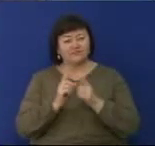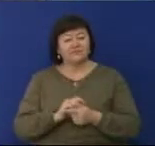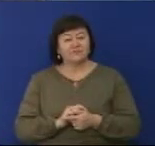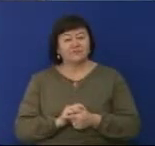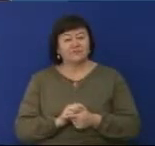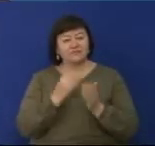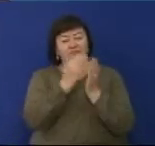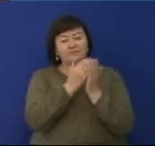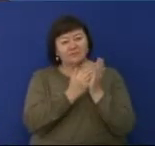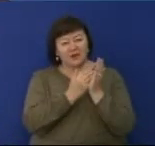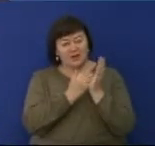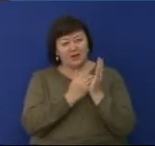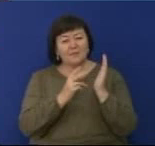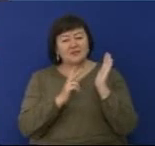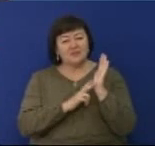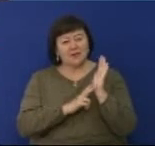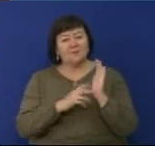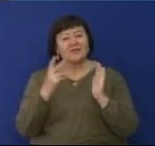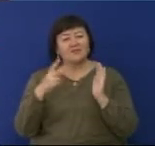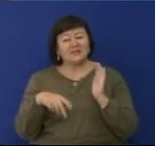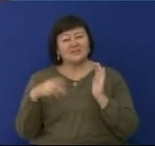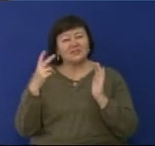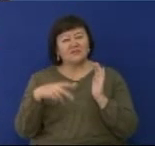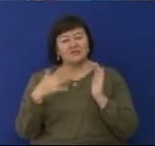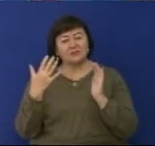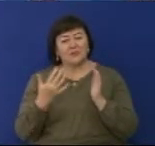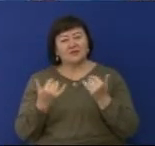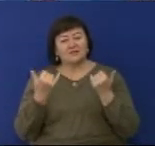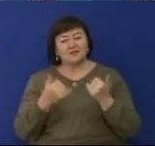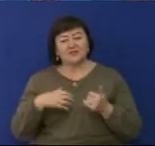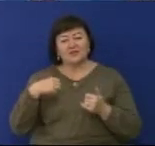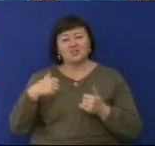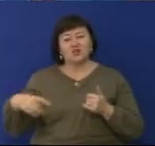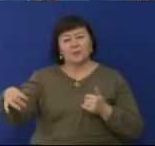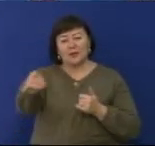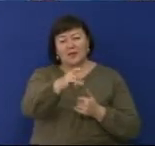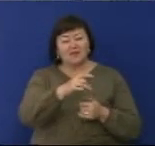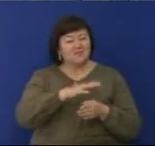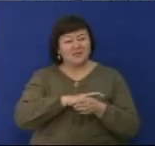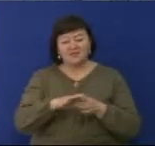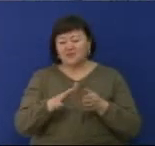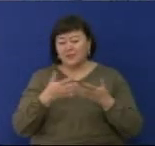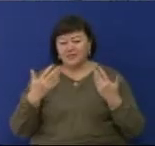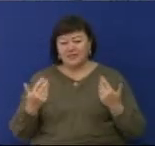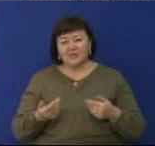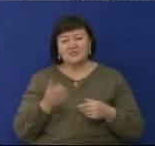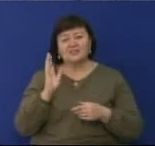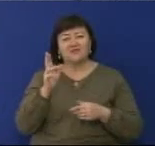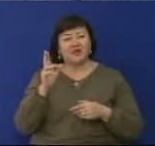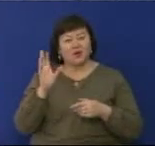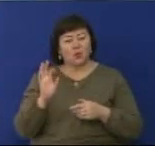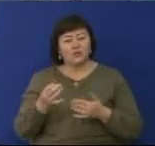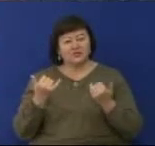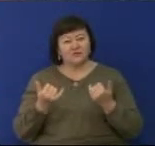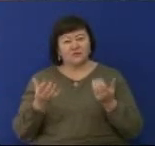программа 7 2025 утвержденные в июне 2018 года в нашем регионе особо не было реализовано восточном казахстане на сегодняшний день